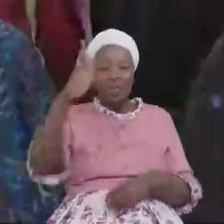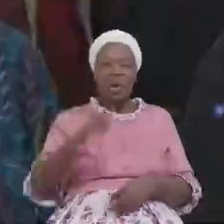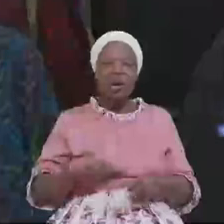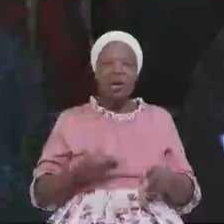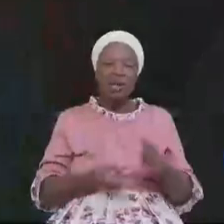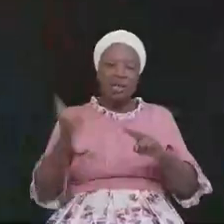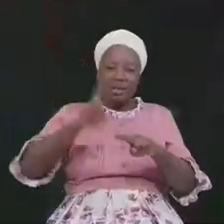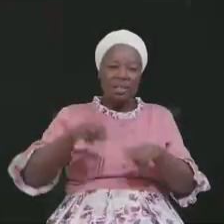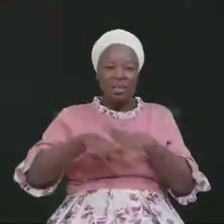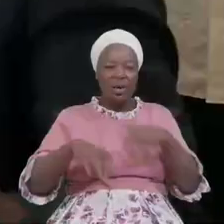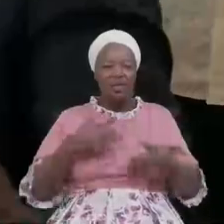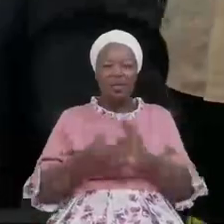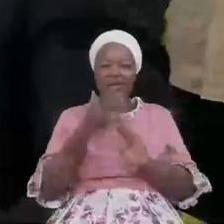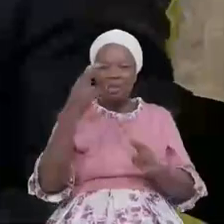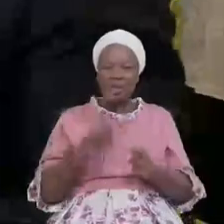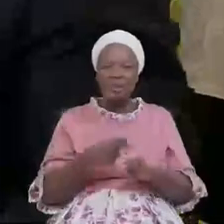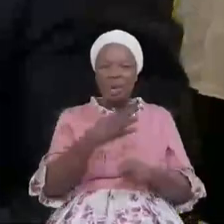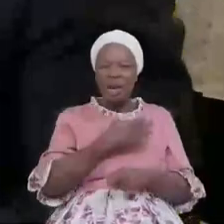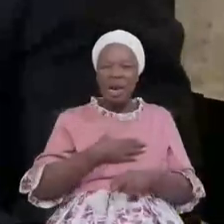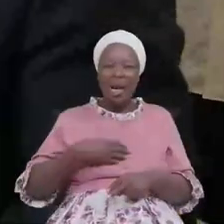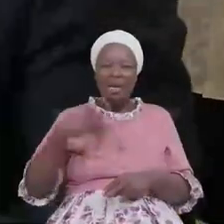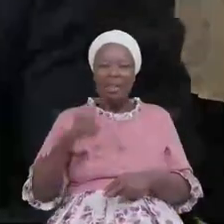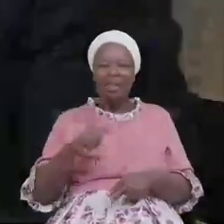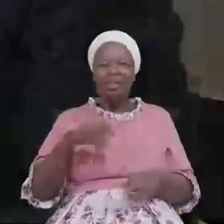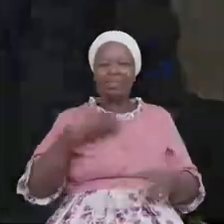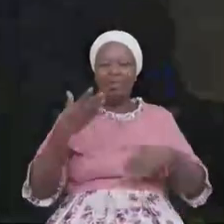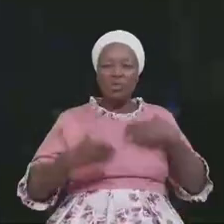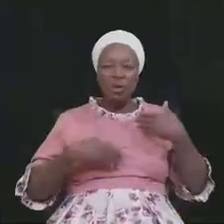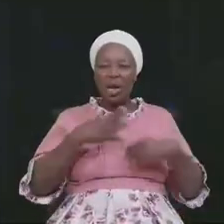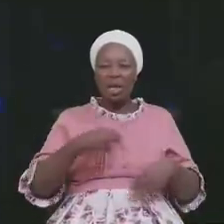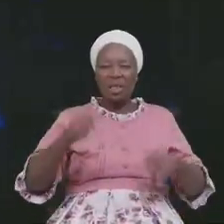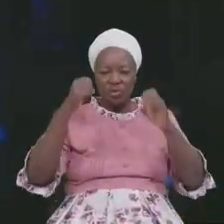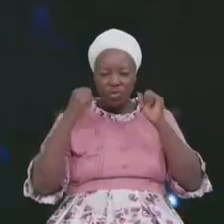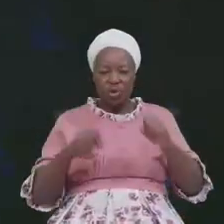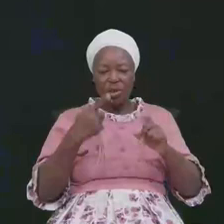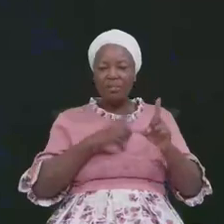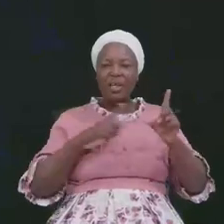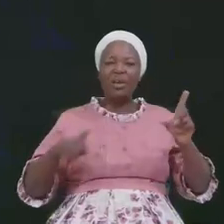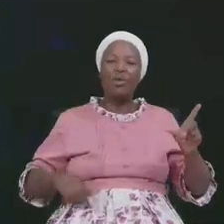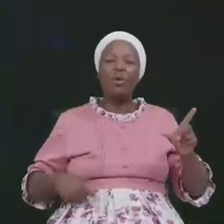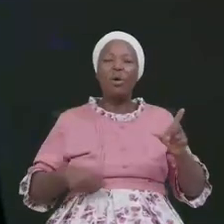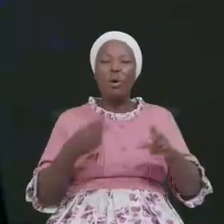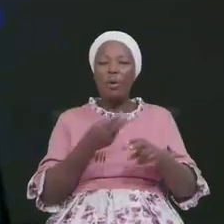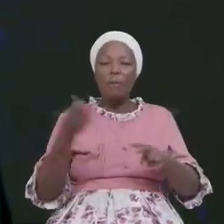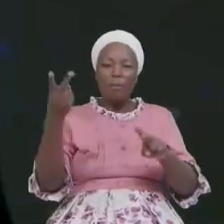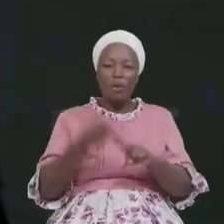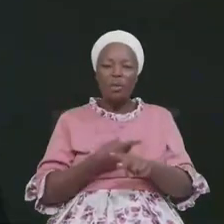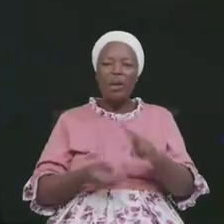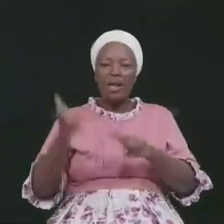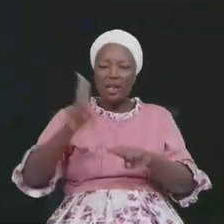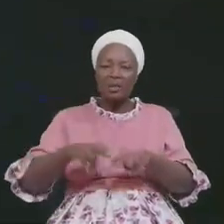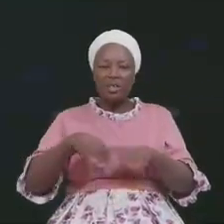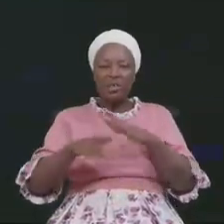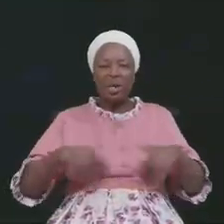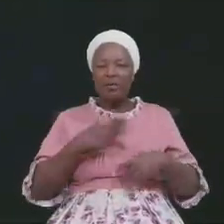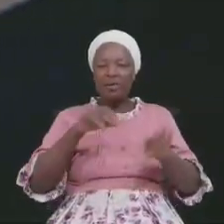vie. Et la joie et la force du Seigneur se multiplient dans ta vie, dans ta famille, au nom